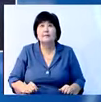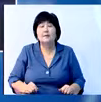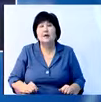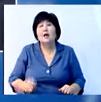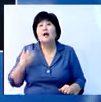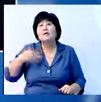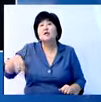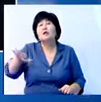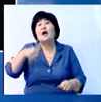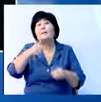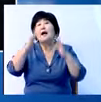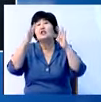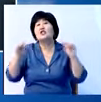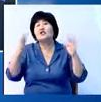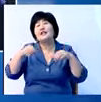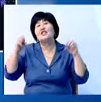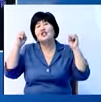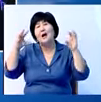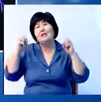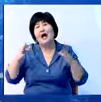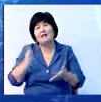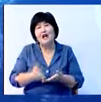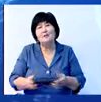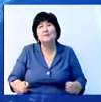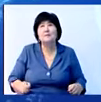Сыр төрінде бас шыршаның шамы жағылды.